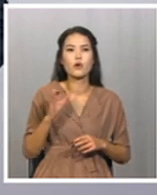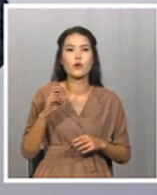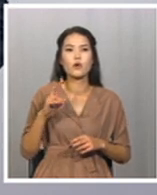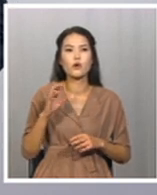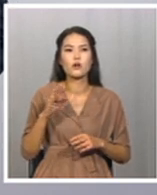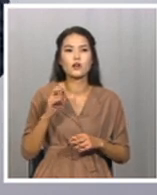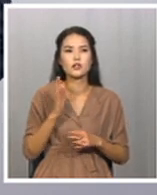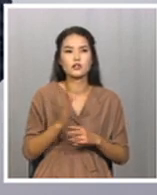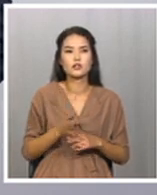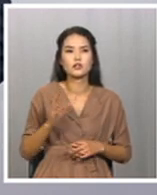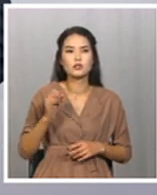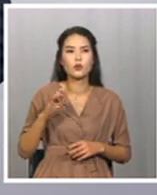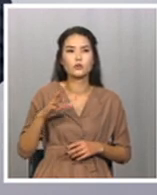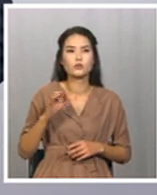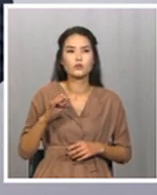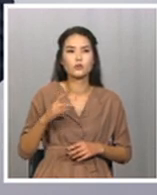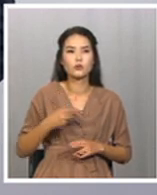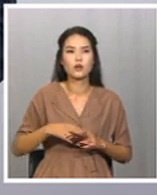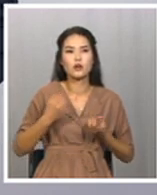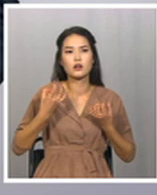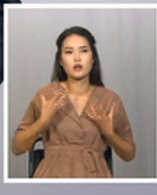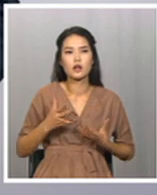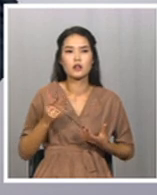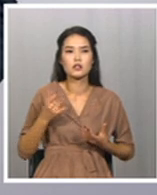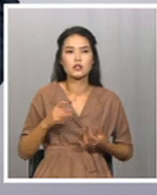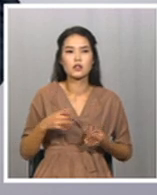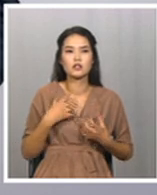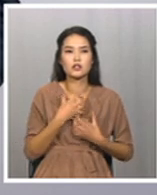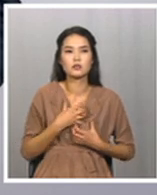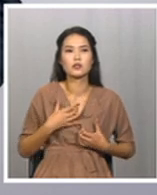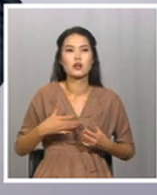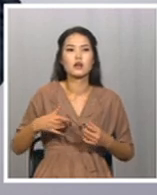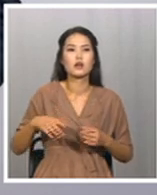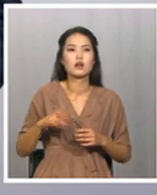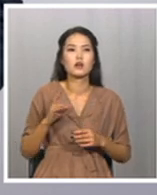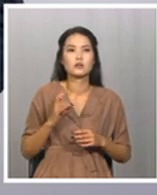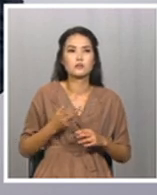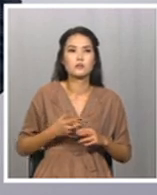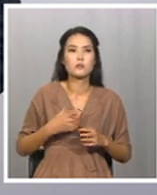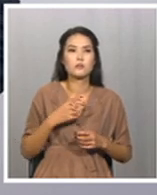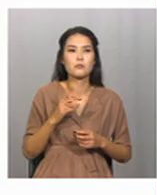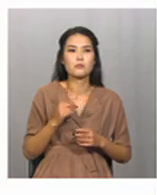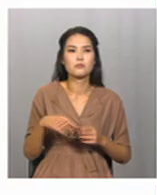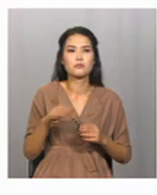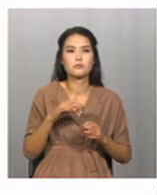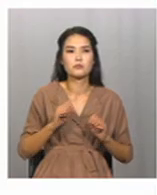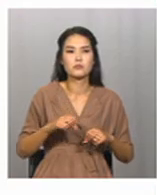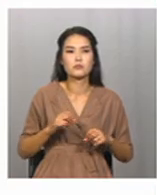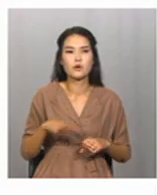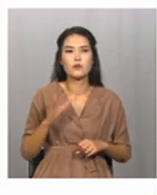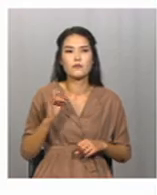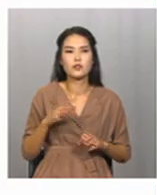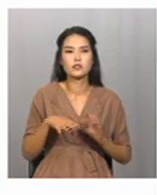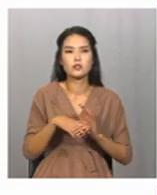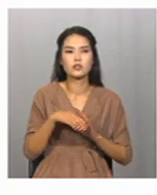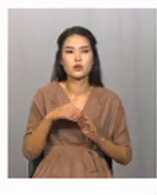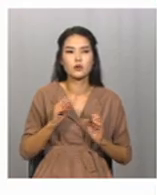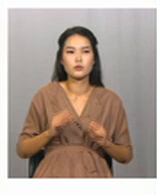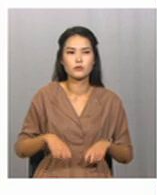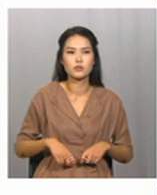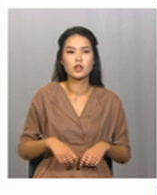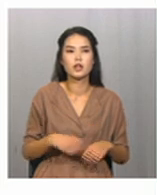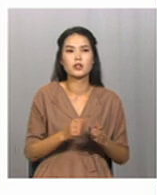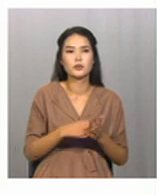жатады. Қарапайым сайт қажет болып, бірақ бағдарламалауға мүмкіндік болмаған кезде біз Wix-ті таңдауға мүмкіндігіміз